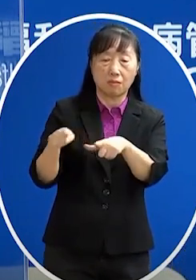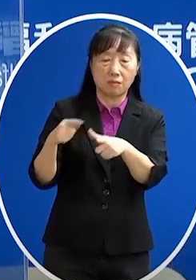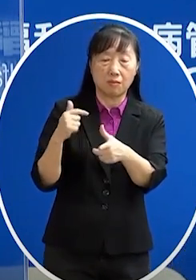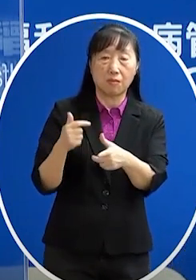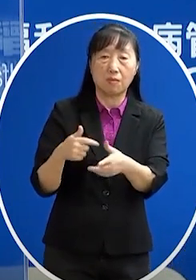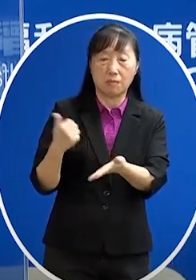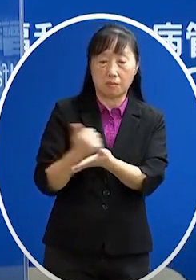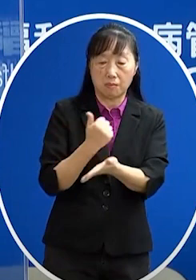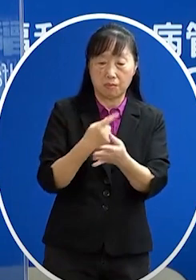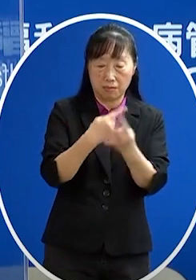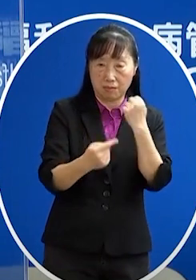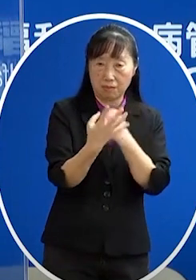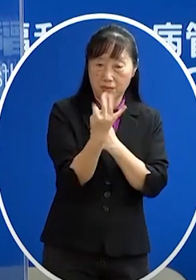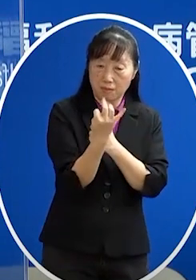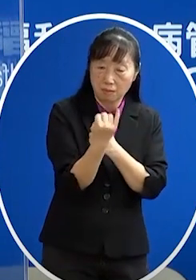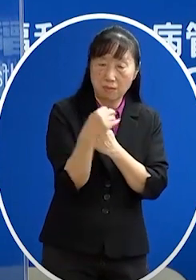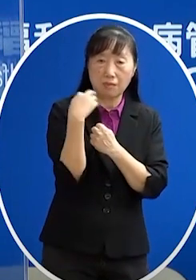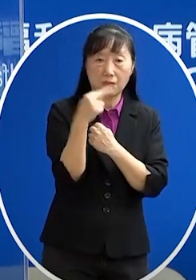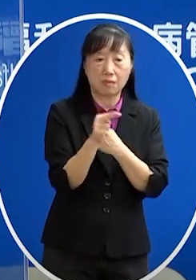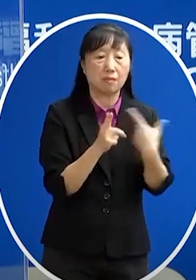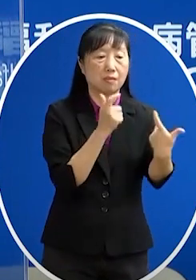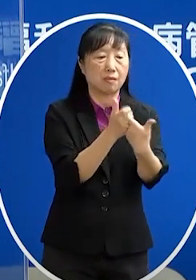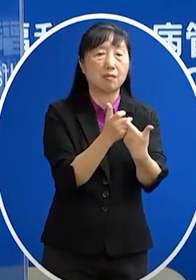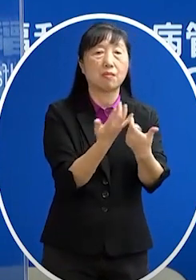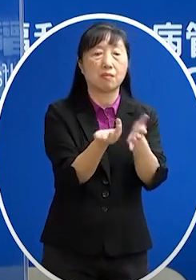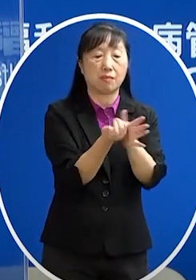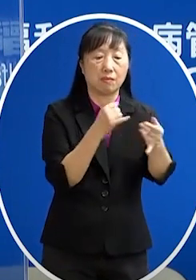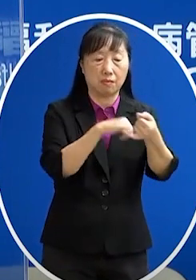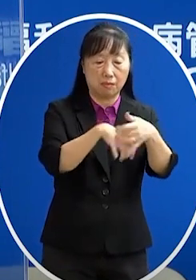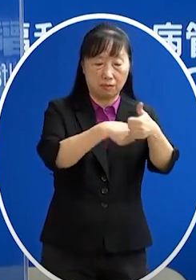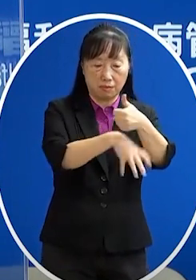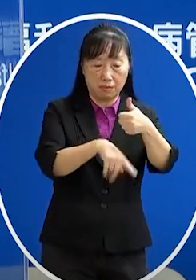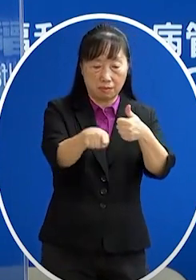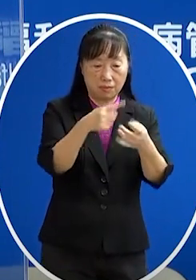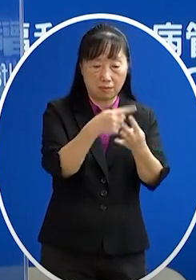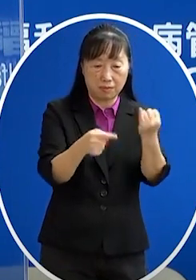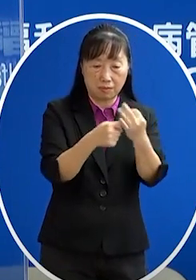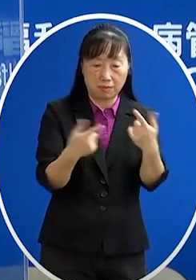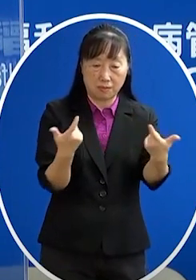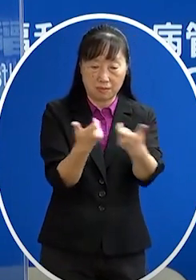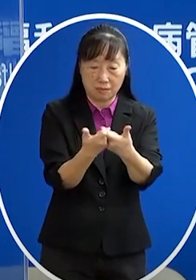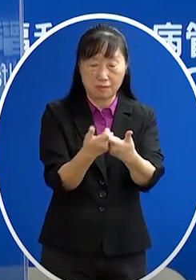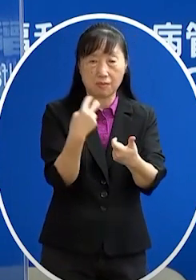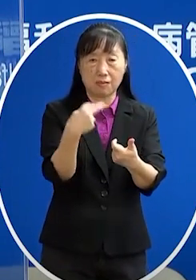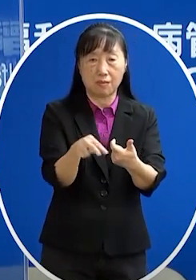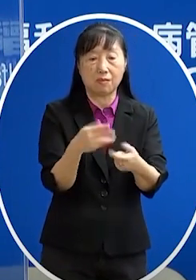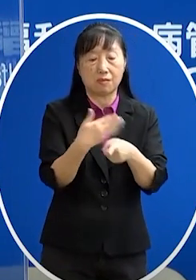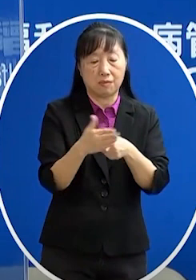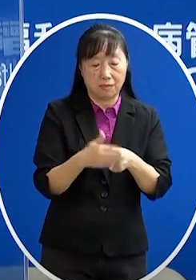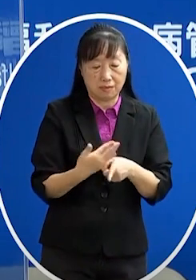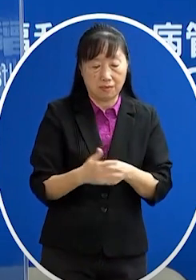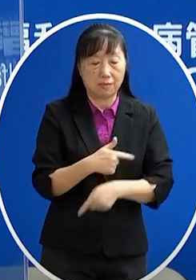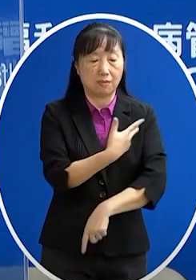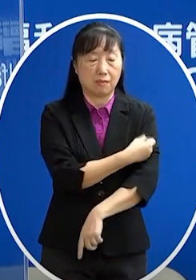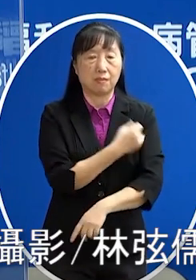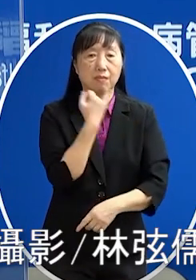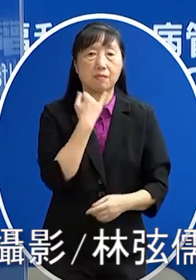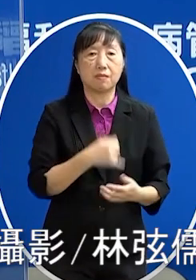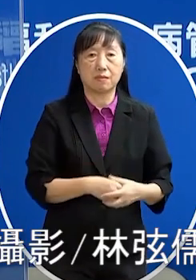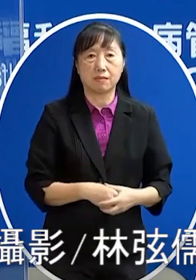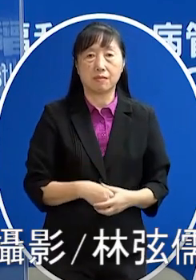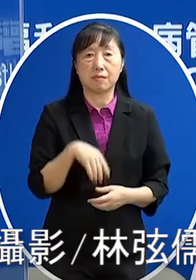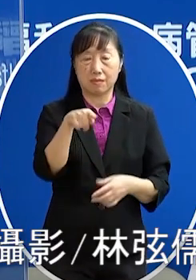预约平台来间接，那然后来试出，那在量在试出的时候，当然也会先跟